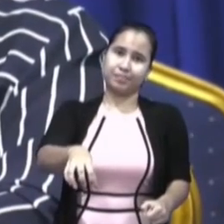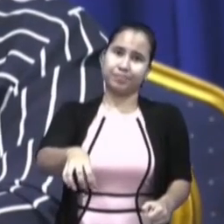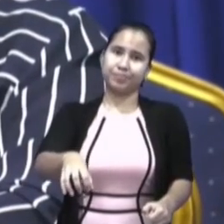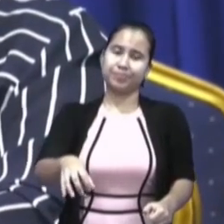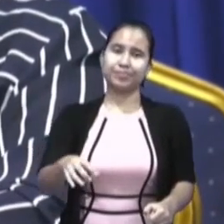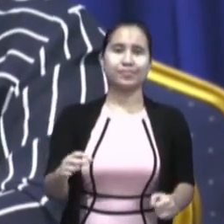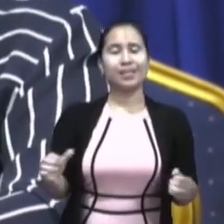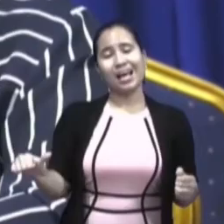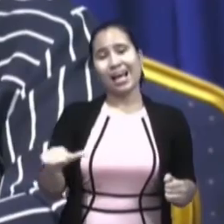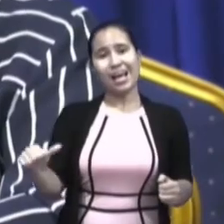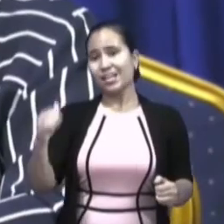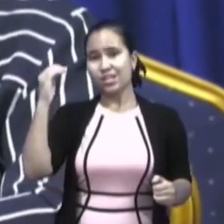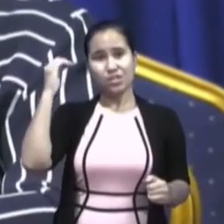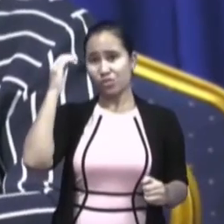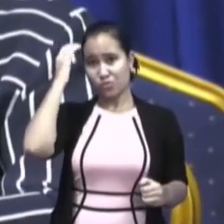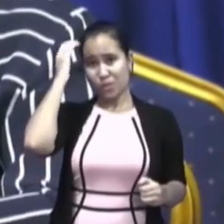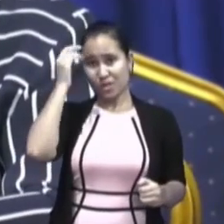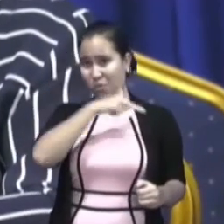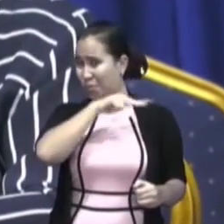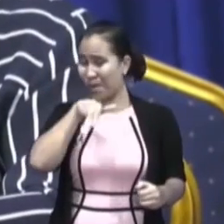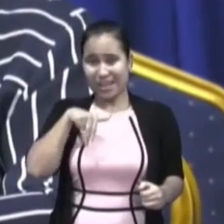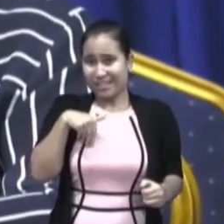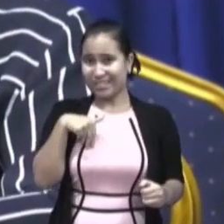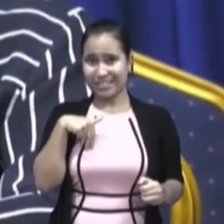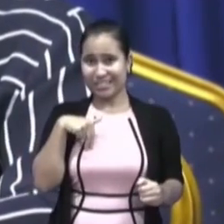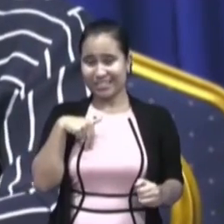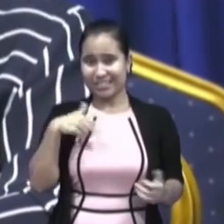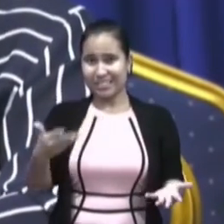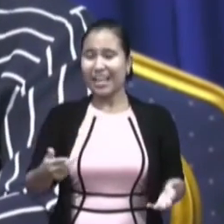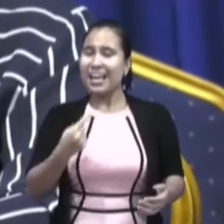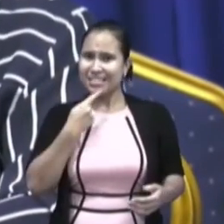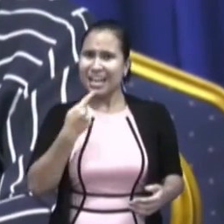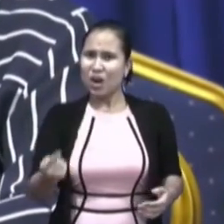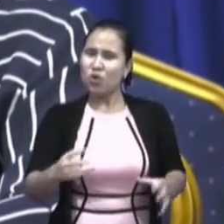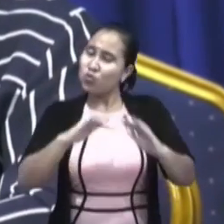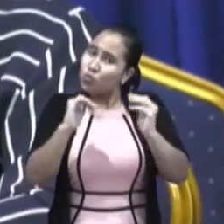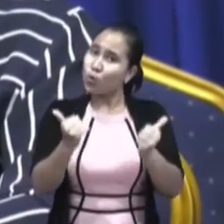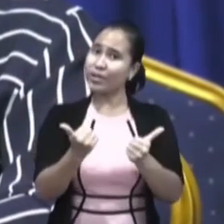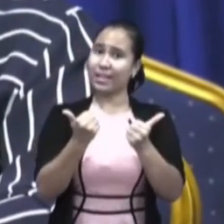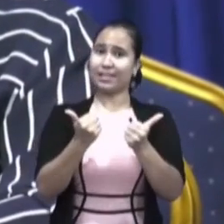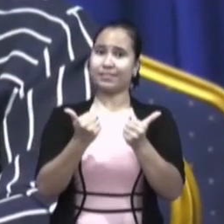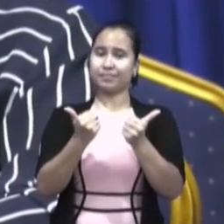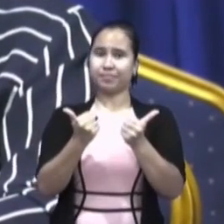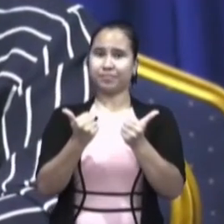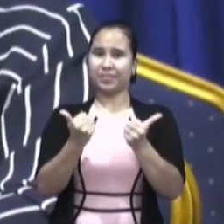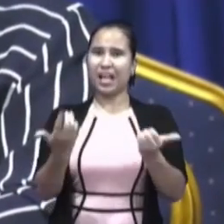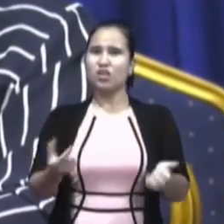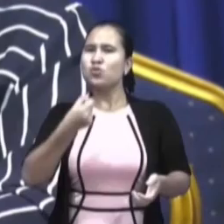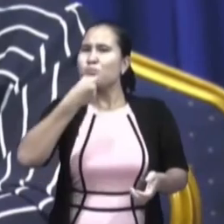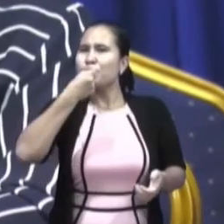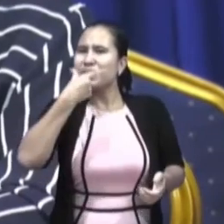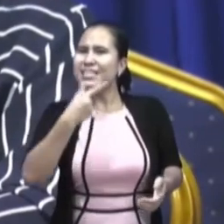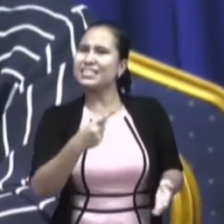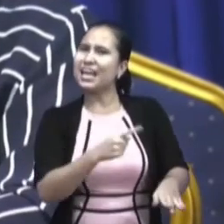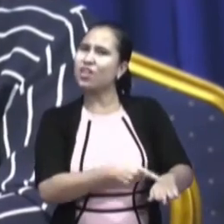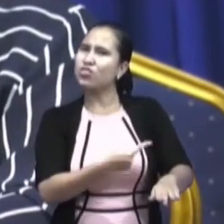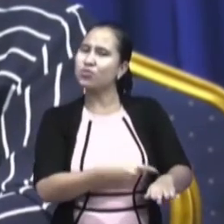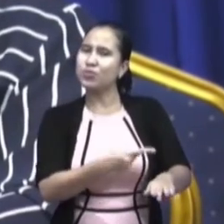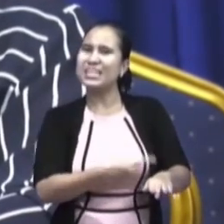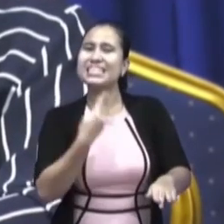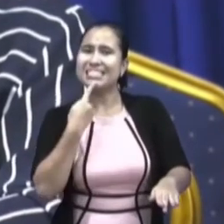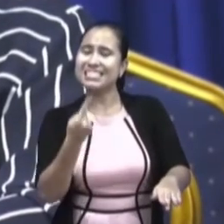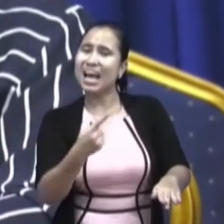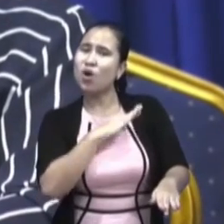weten we niet dat u er bent. En geeft u ook aan hoe het met u gaat. Als u medicatie nodig hebt, geeft u dat ook